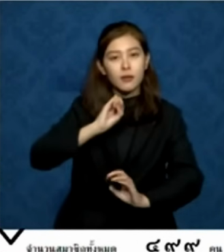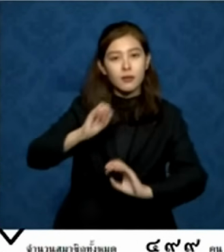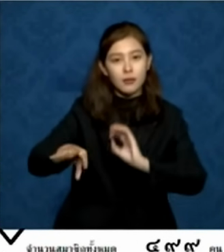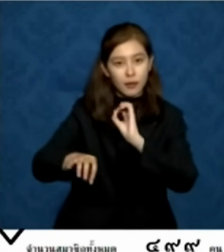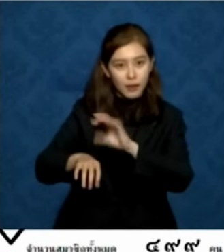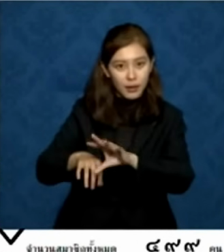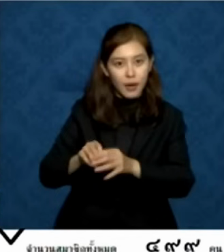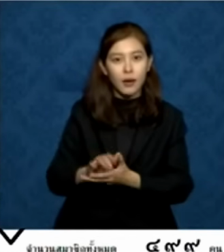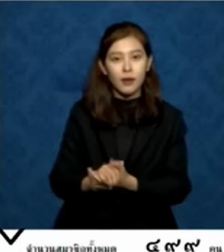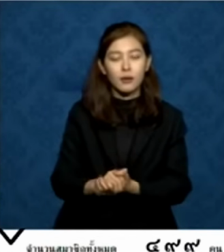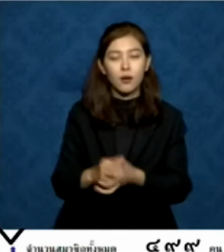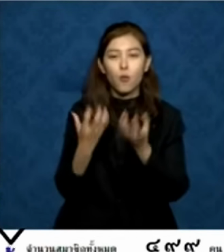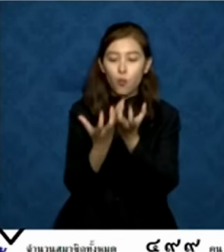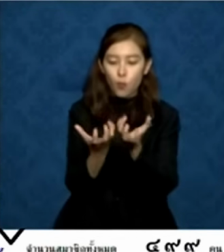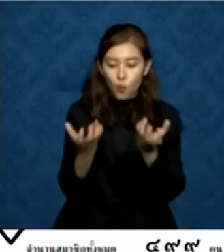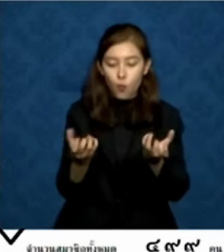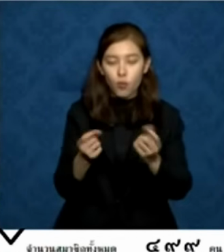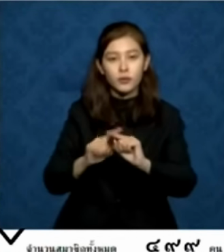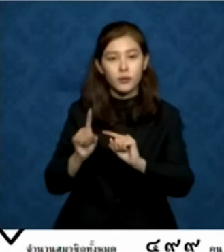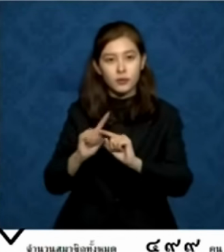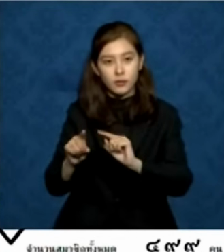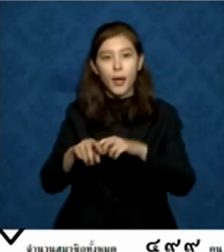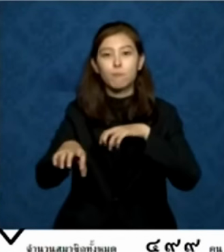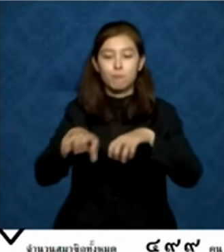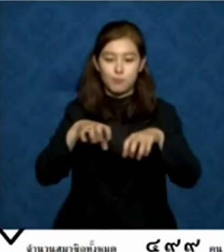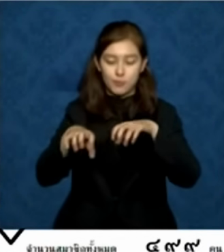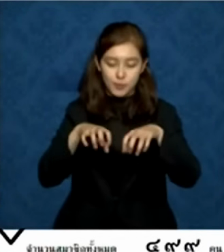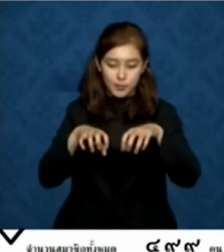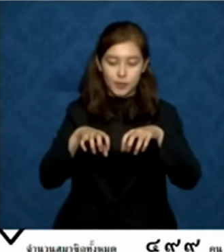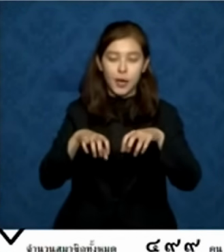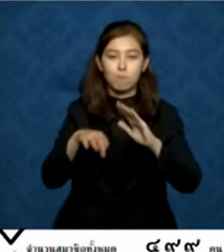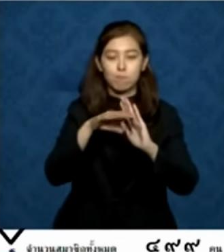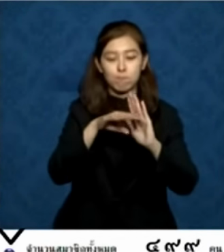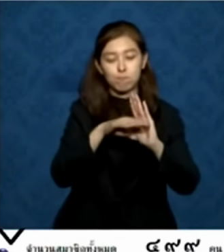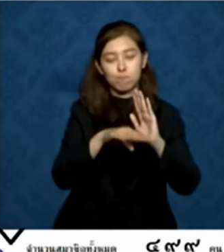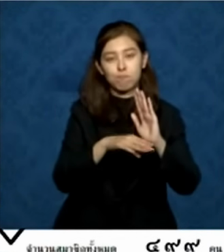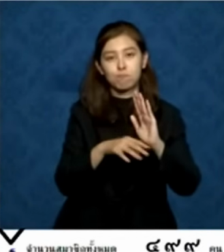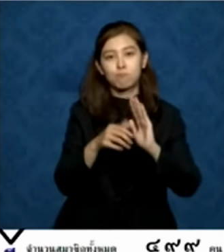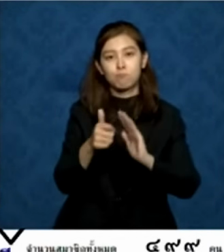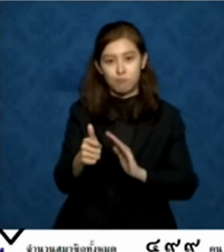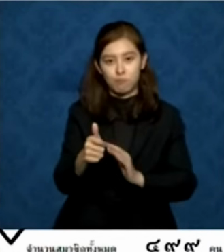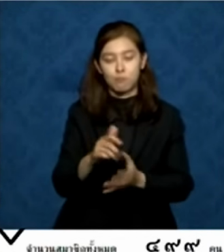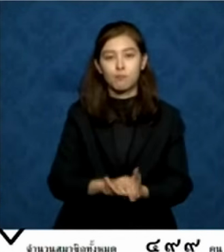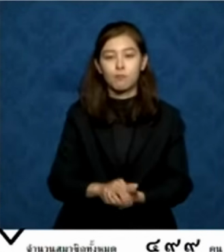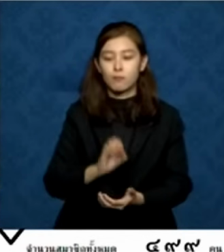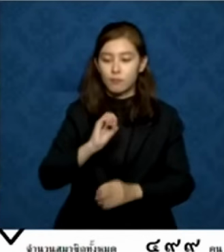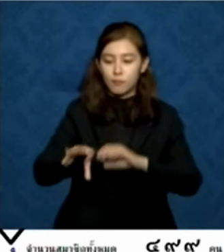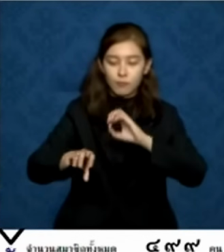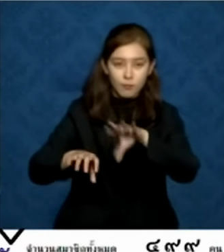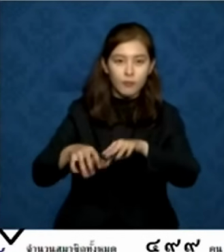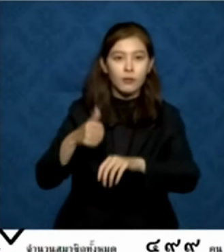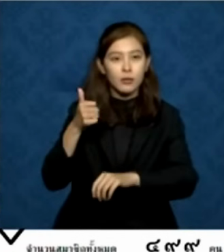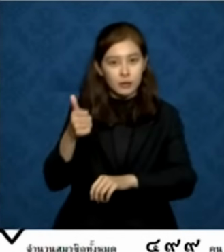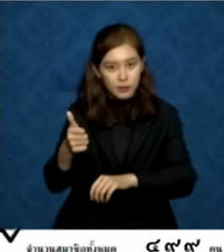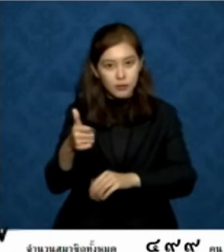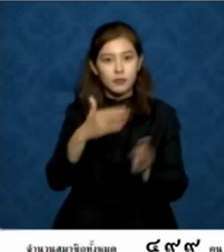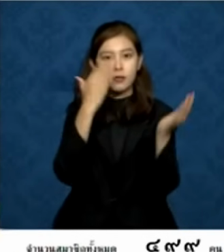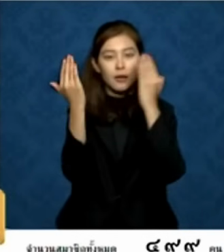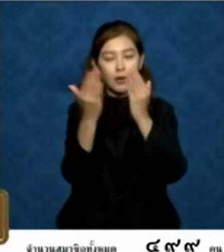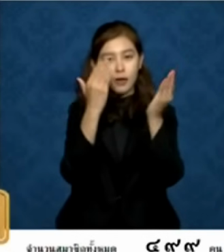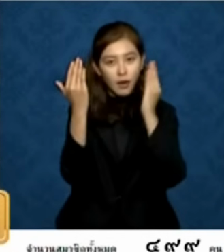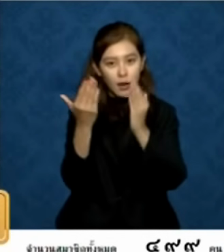เพื่อเข้าสู่ มีการบริหารจัดการมลพิษและขยะมีการบริหารจัด